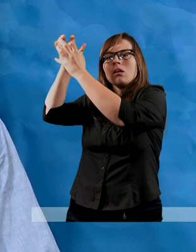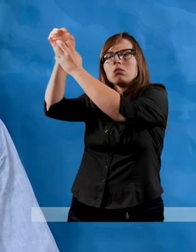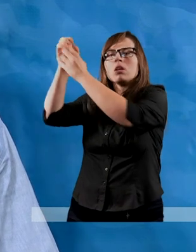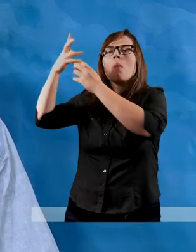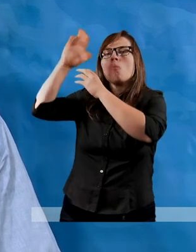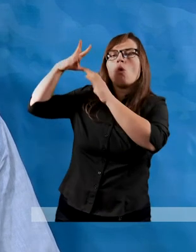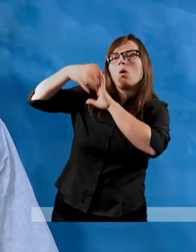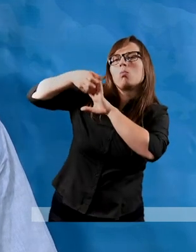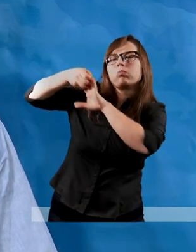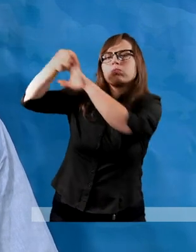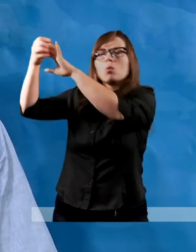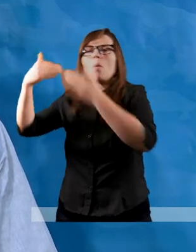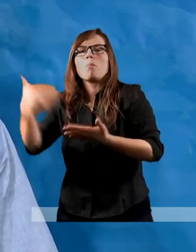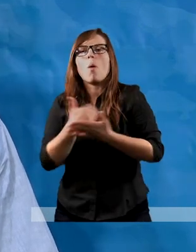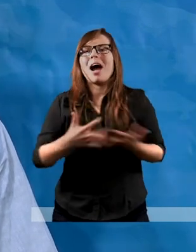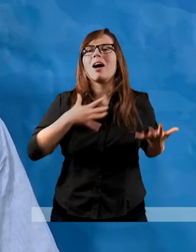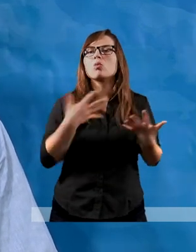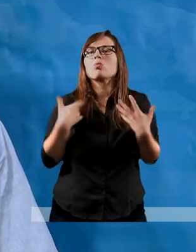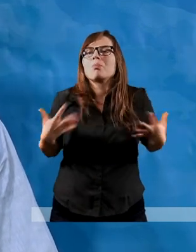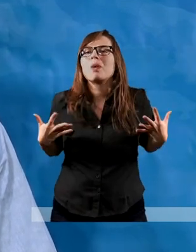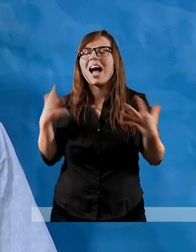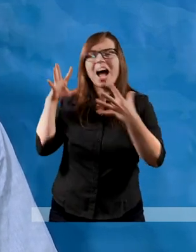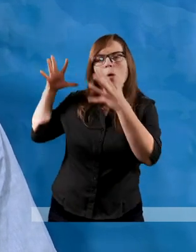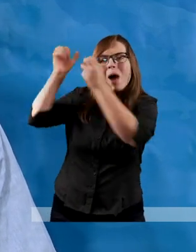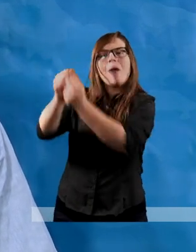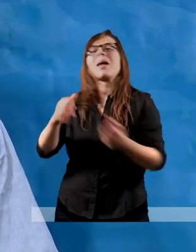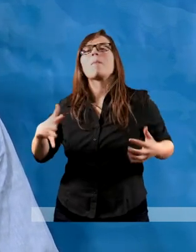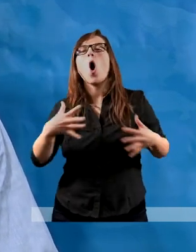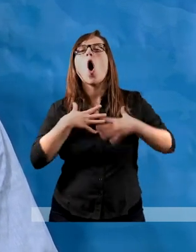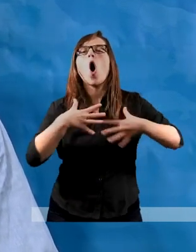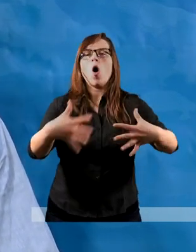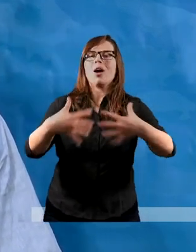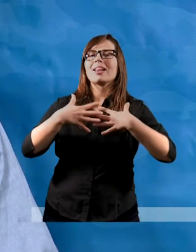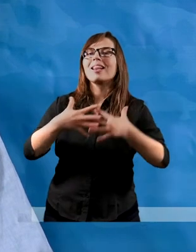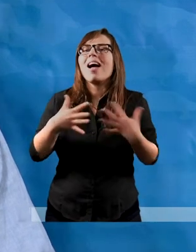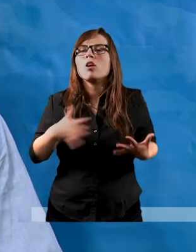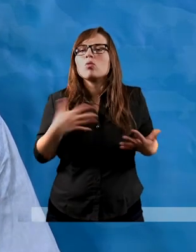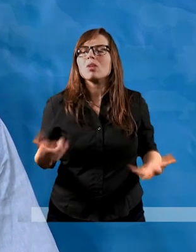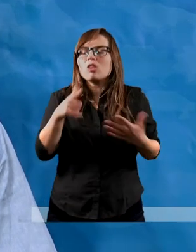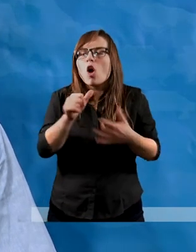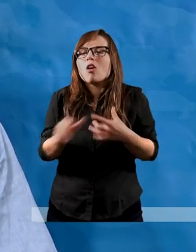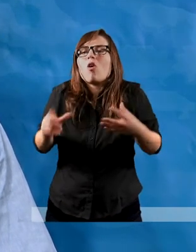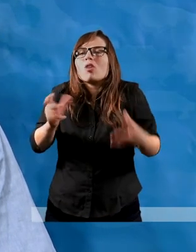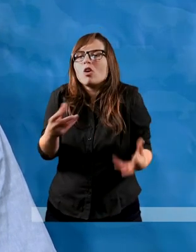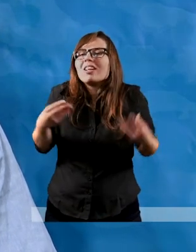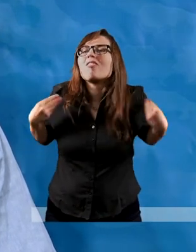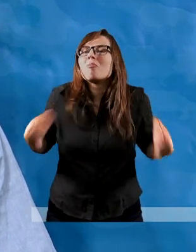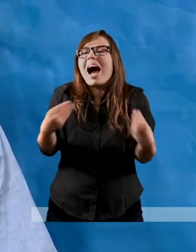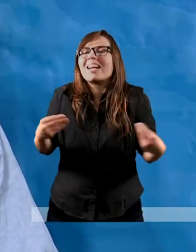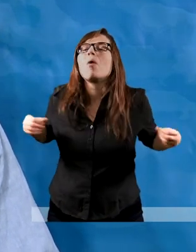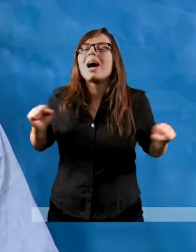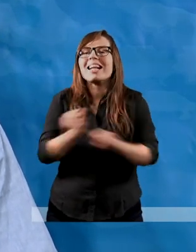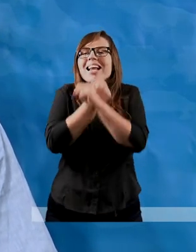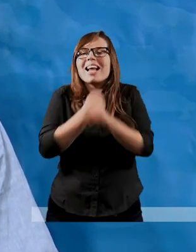prostu za rękę i w końcu łapiemy ten oddech i promienie słońca, i to jest tak niesamowite,